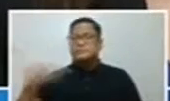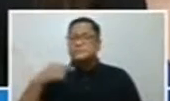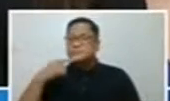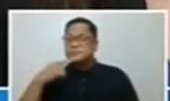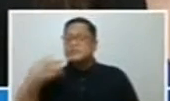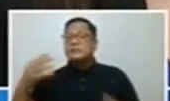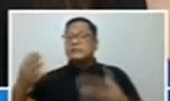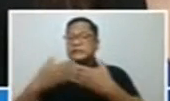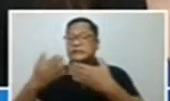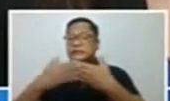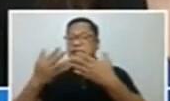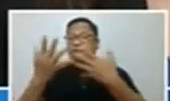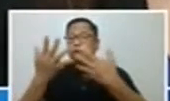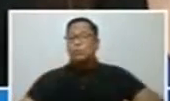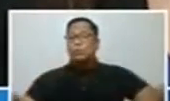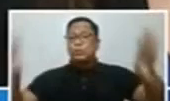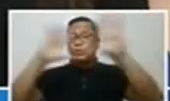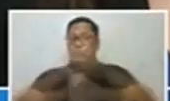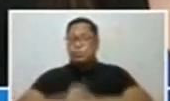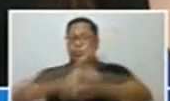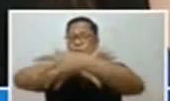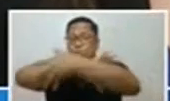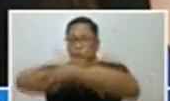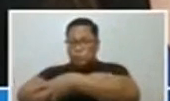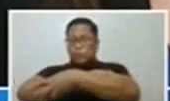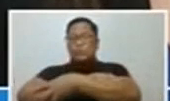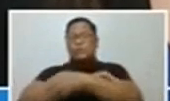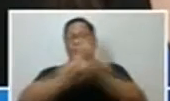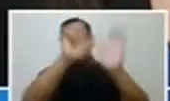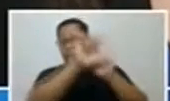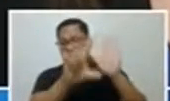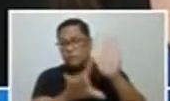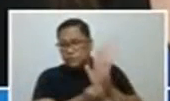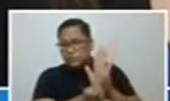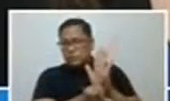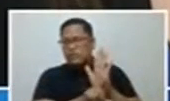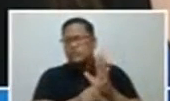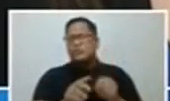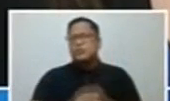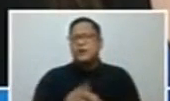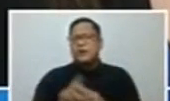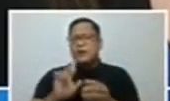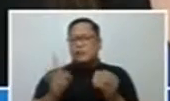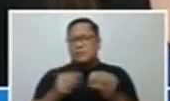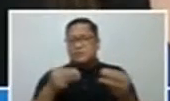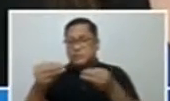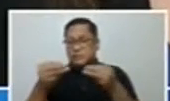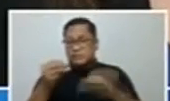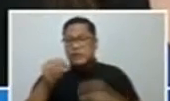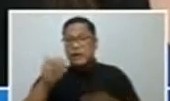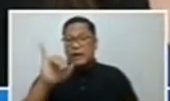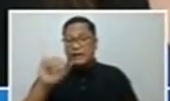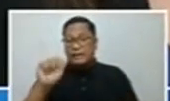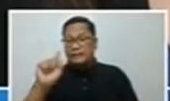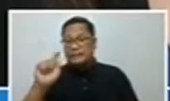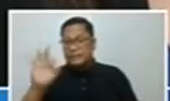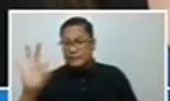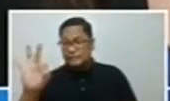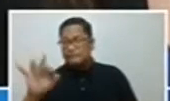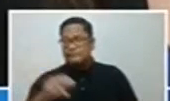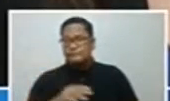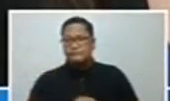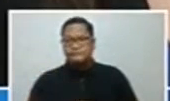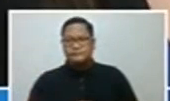think magre-revert ba daw po sa MECQ from GCQ or tuloy na tayo sa MGCQ?